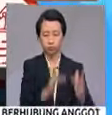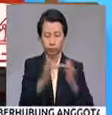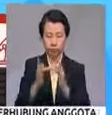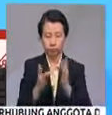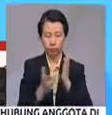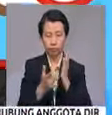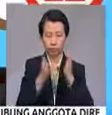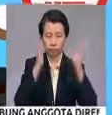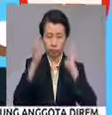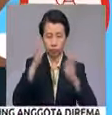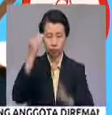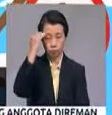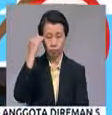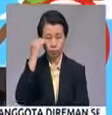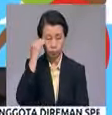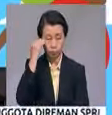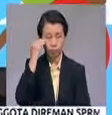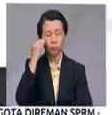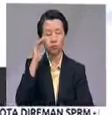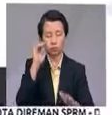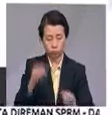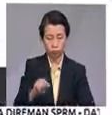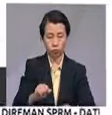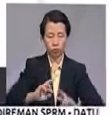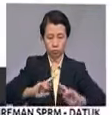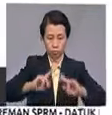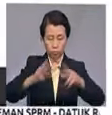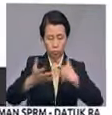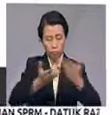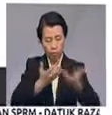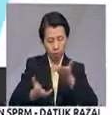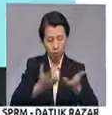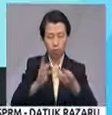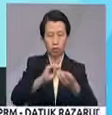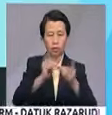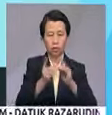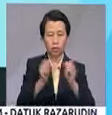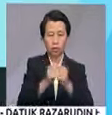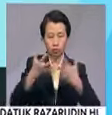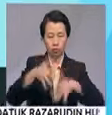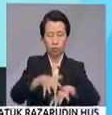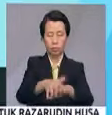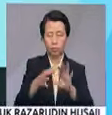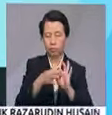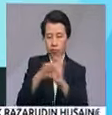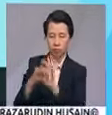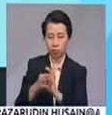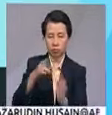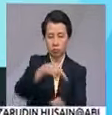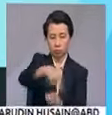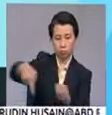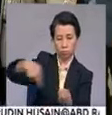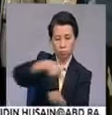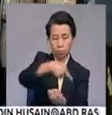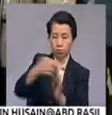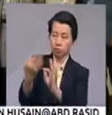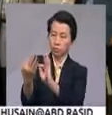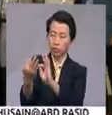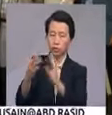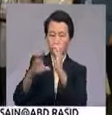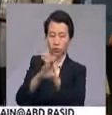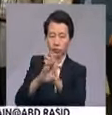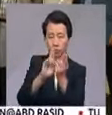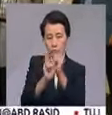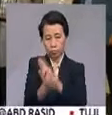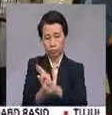teknologi Malaysia Korea Selatan itu berupaya meningkatkan diplomasi digital dalam memupuk kerjasama serantau terutama berdepan cabaran